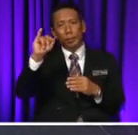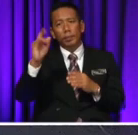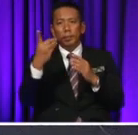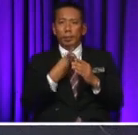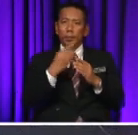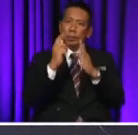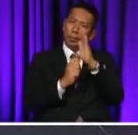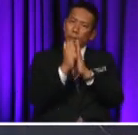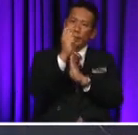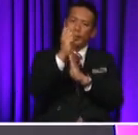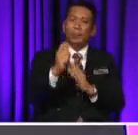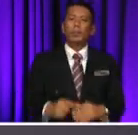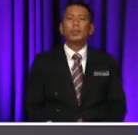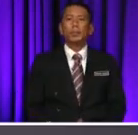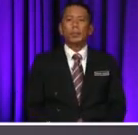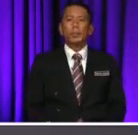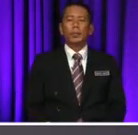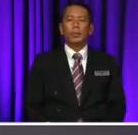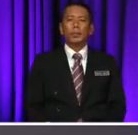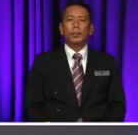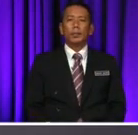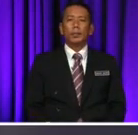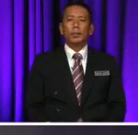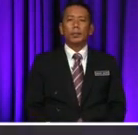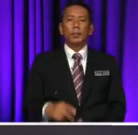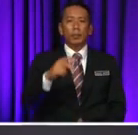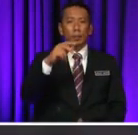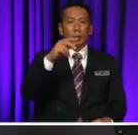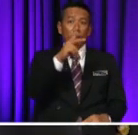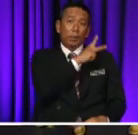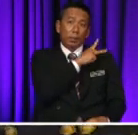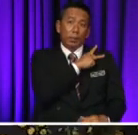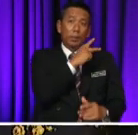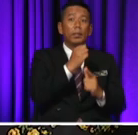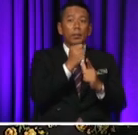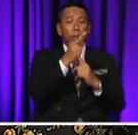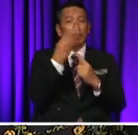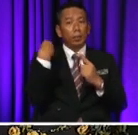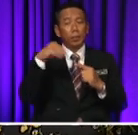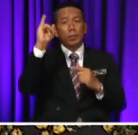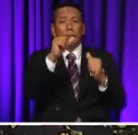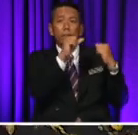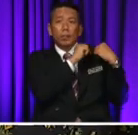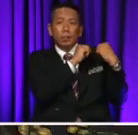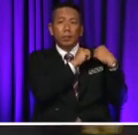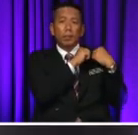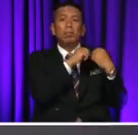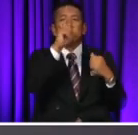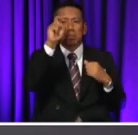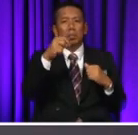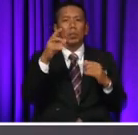seterusnya pastinya seorang ketua atau pemeriksa yang beredar ini adalah orang yang menempati masa